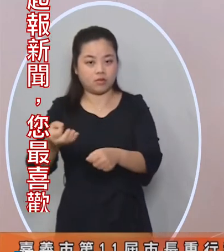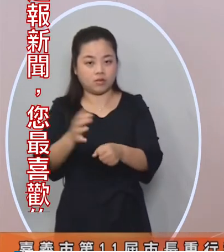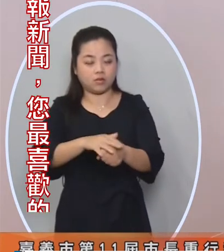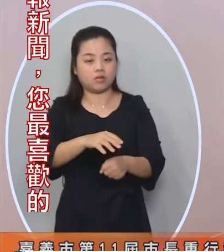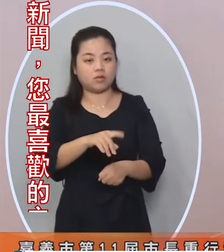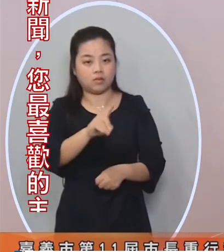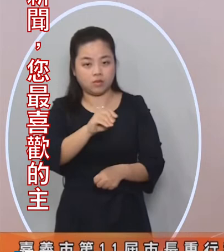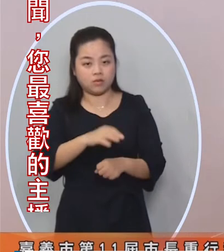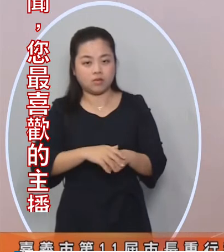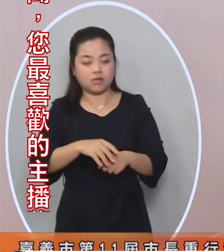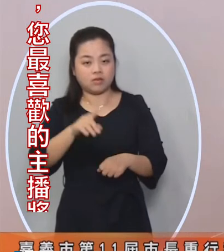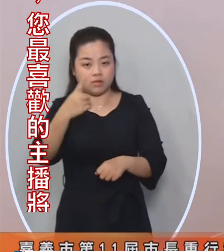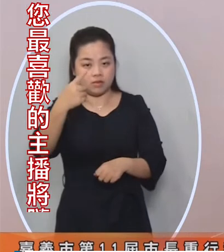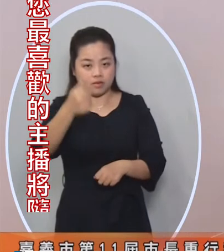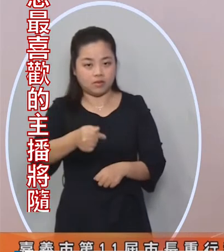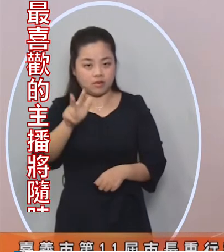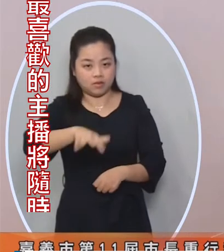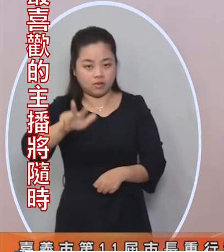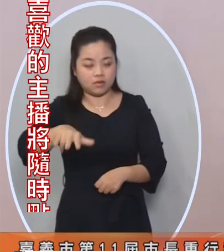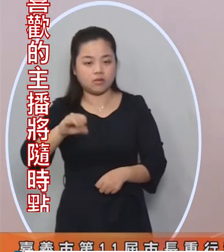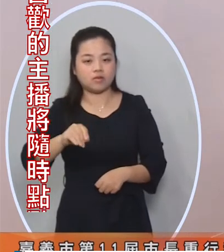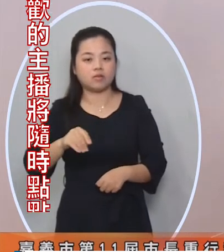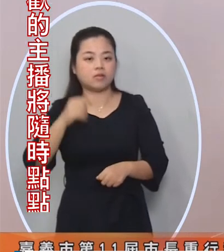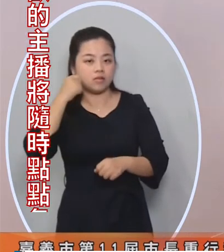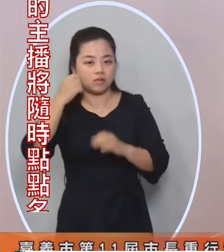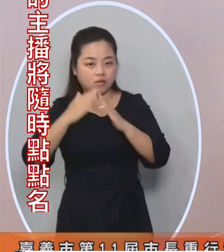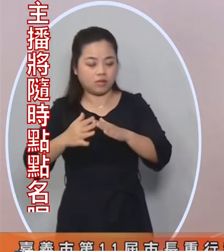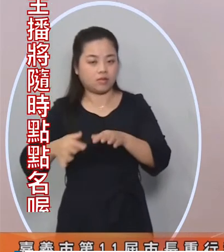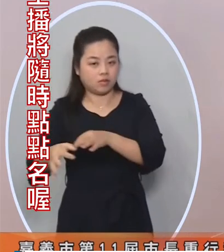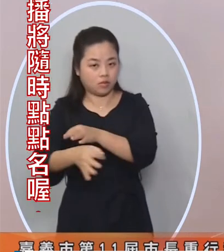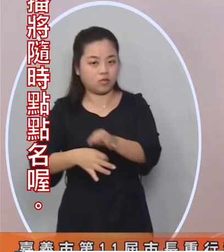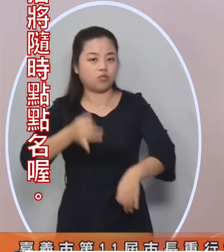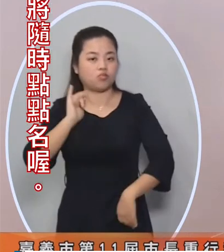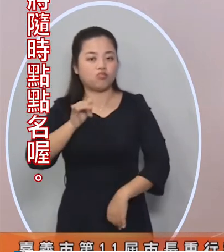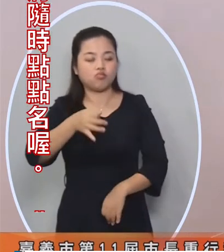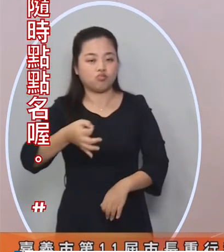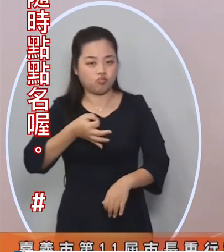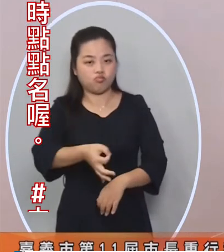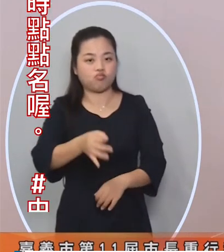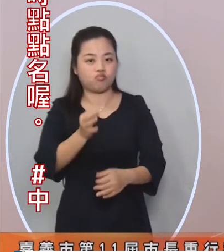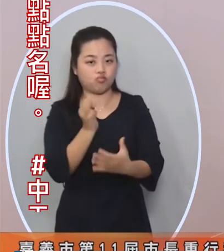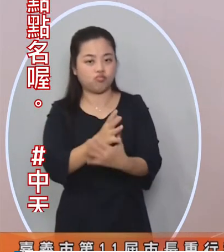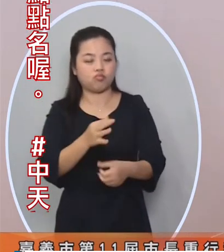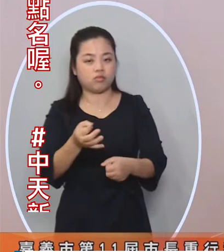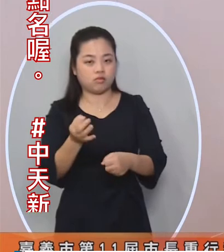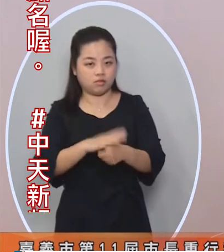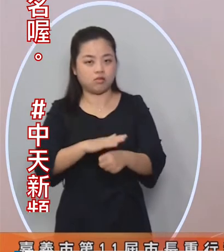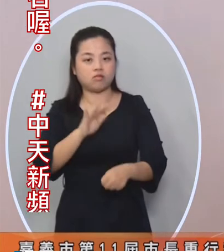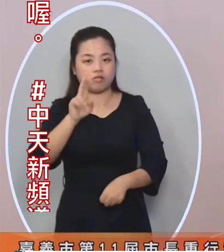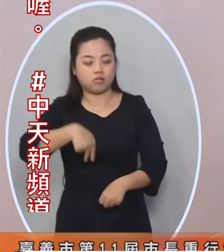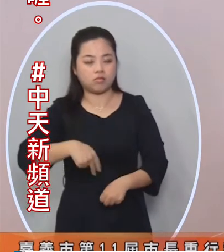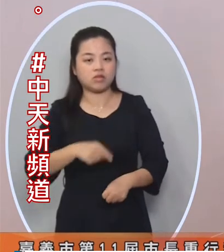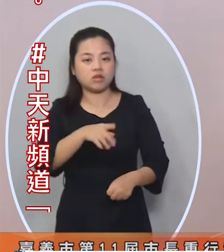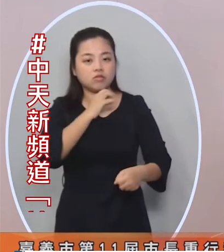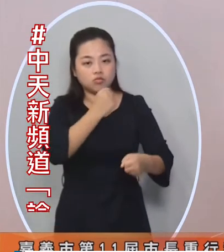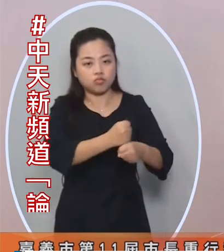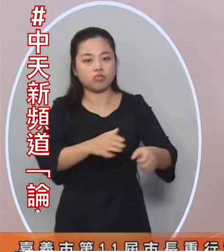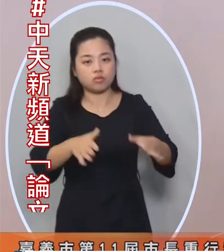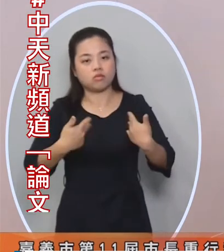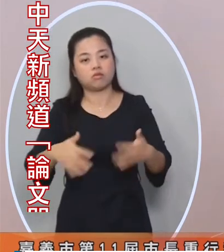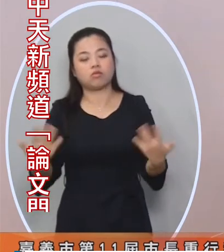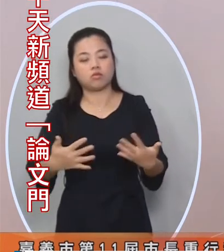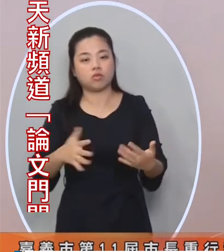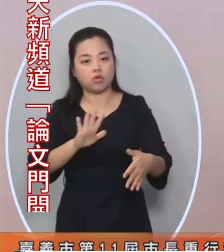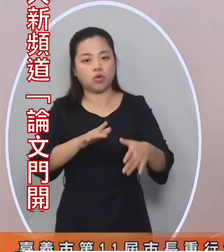来也是1,700,000,000，嘉义市的财政足以负担。所以这个是做跟不做的问题，有心的人